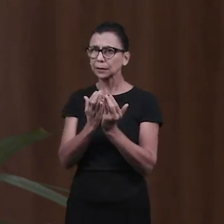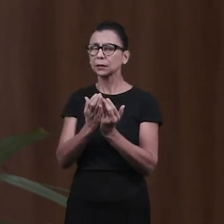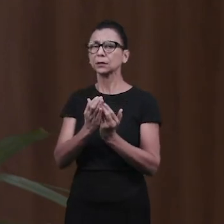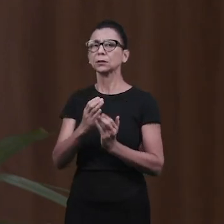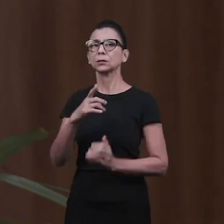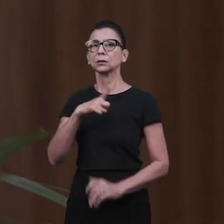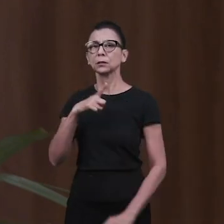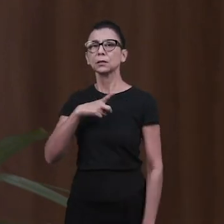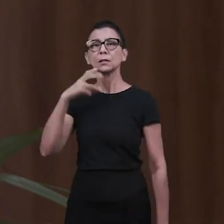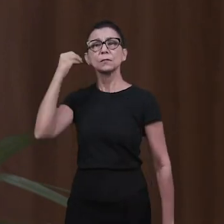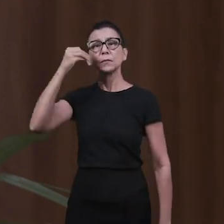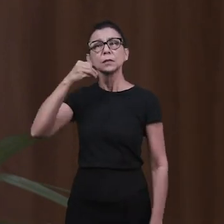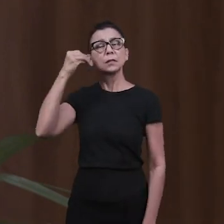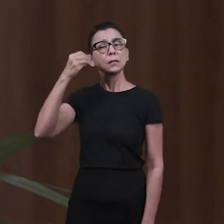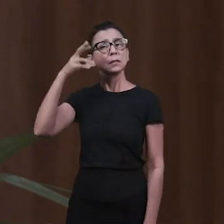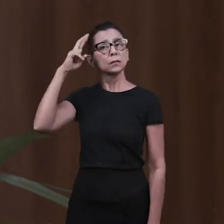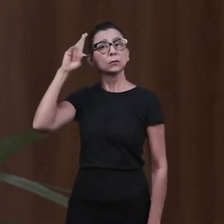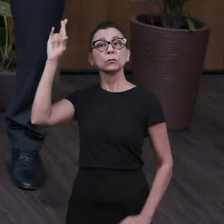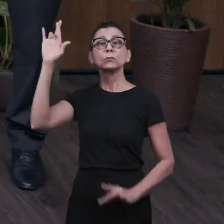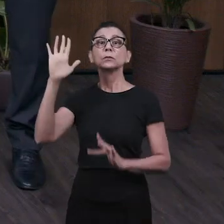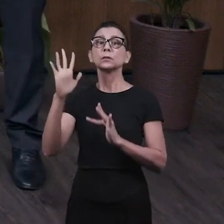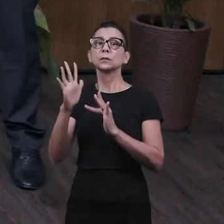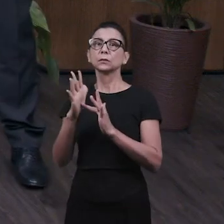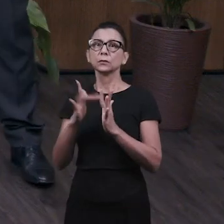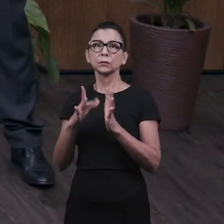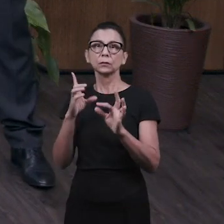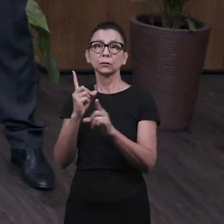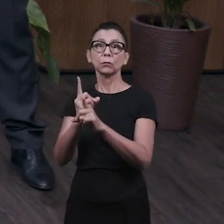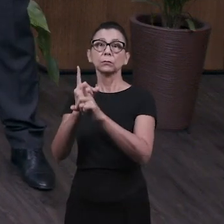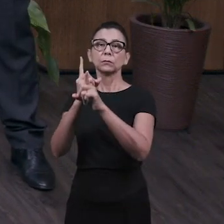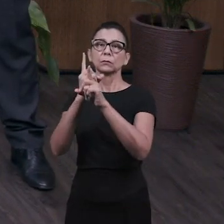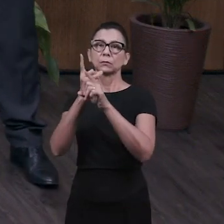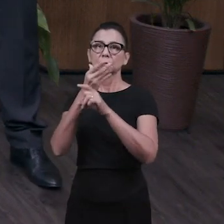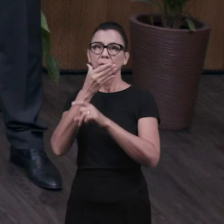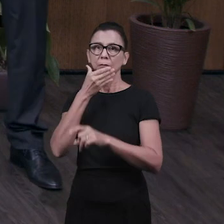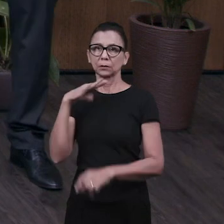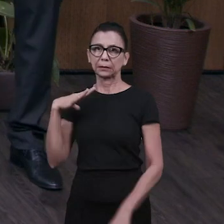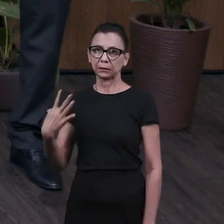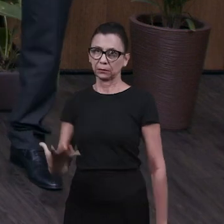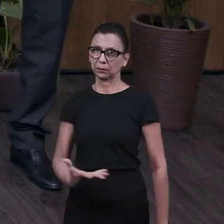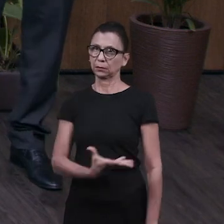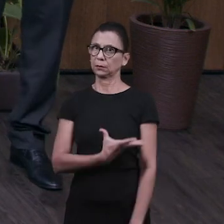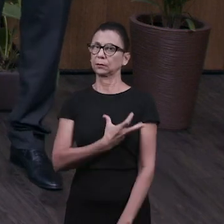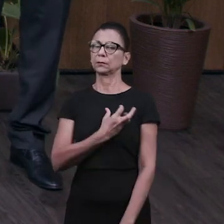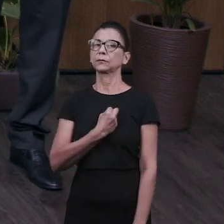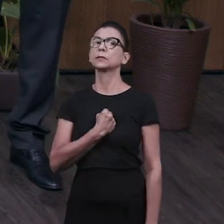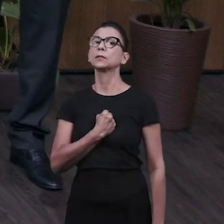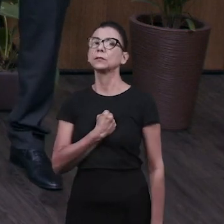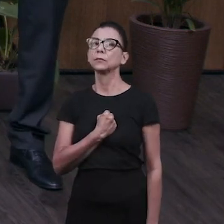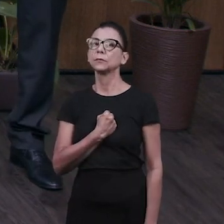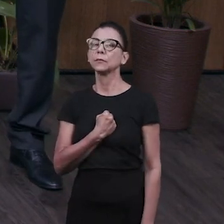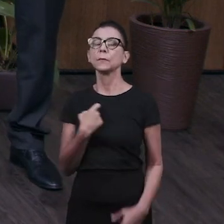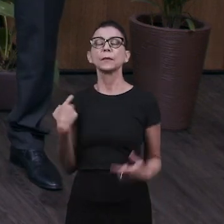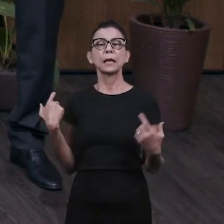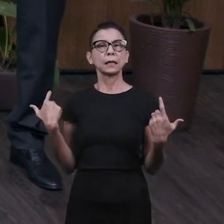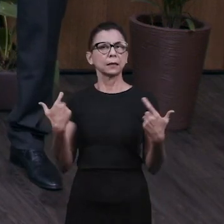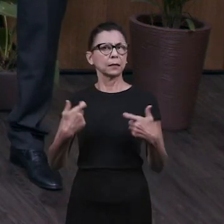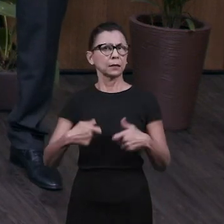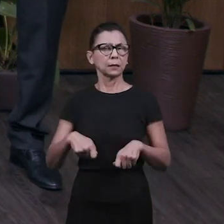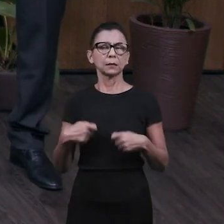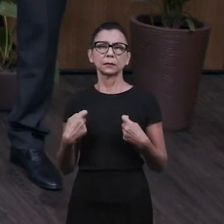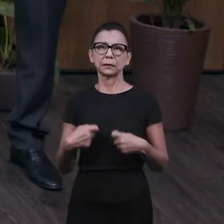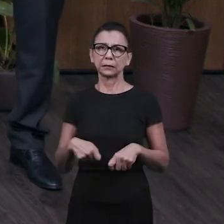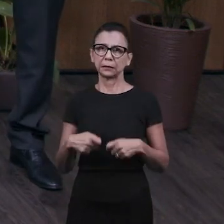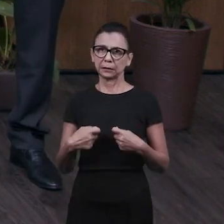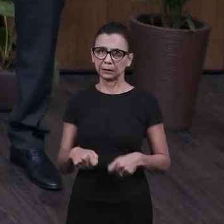Seigneur Jésus, une rencontre de salut. Il est nécessaire que le